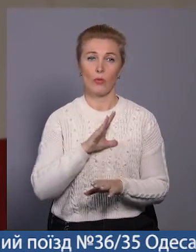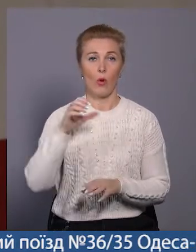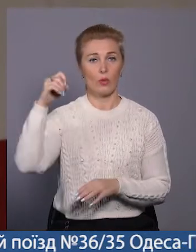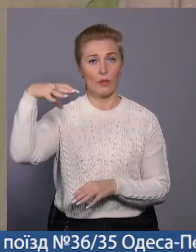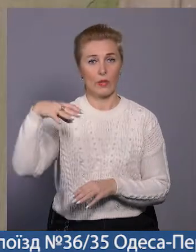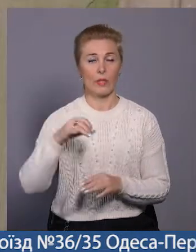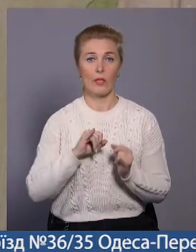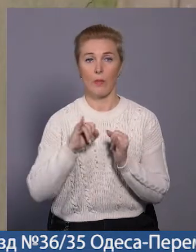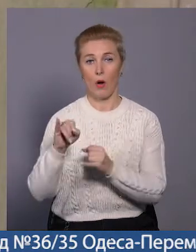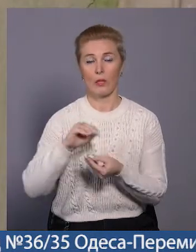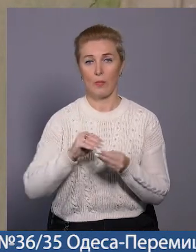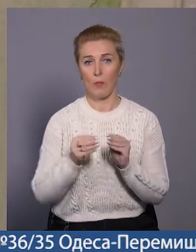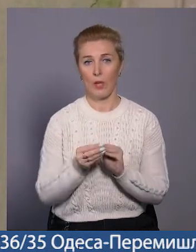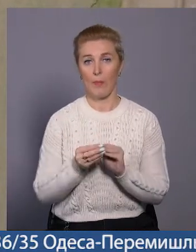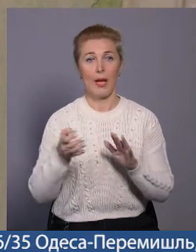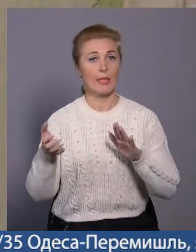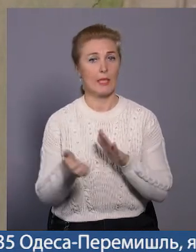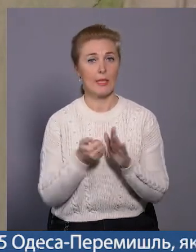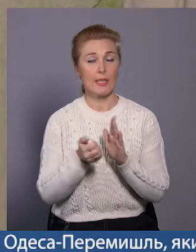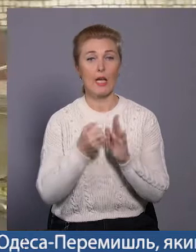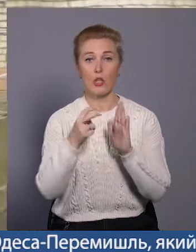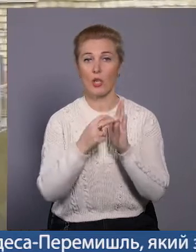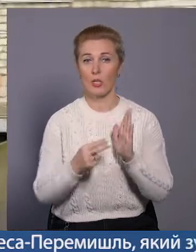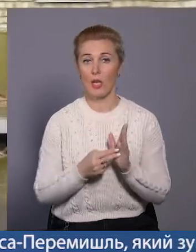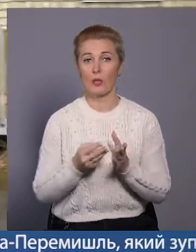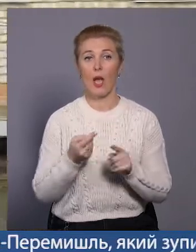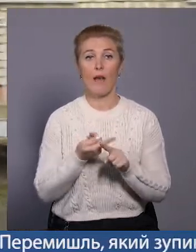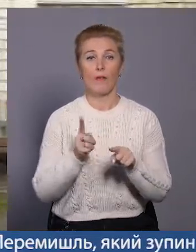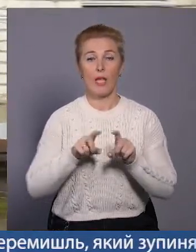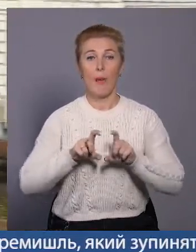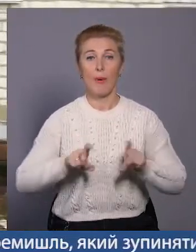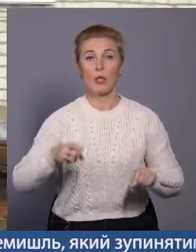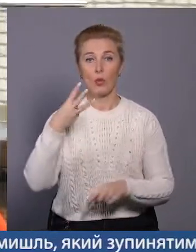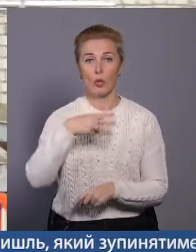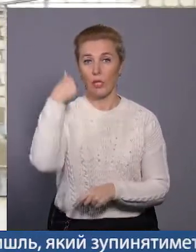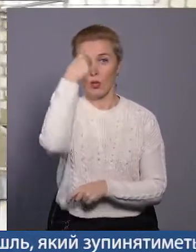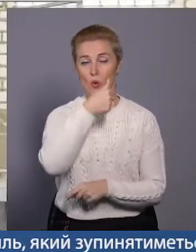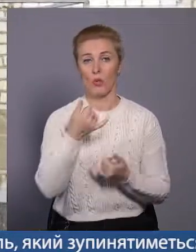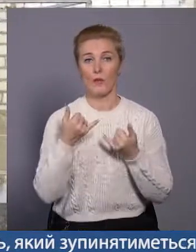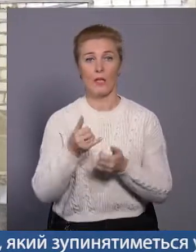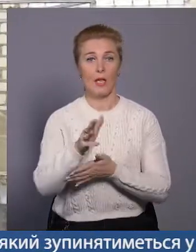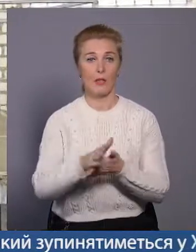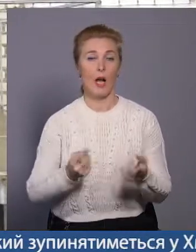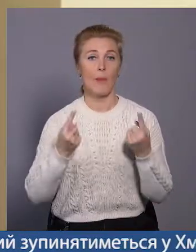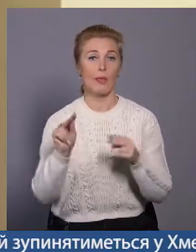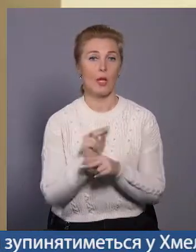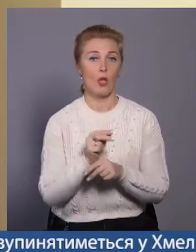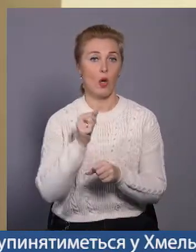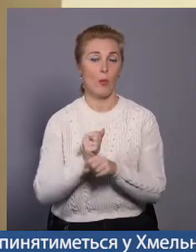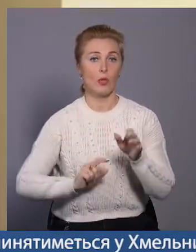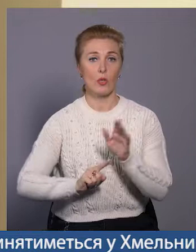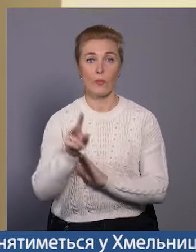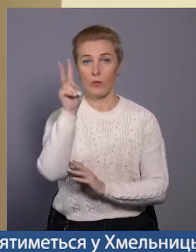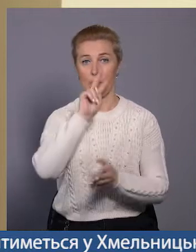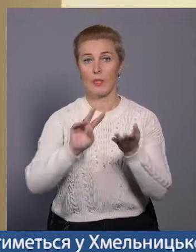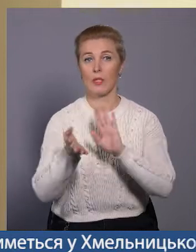велика проблема, і нестача розеток. В амбулаторії, якій вже 30 років, зараз триває капітальний ремонт. Роботи стартували